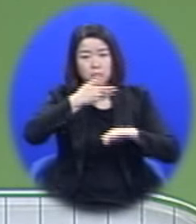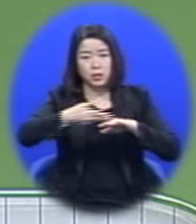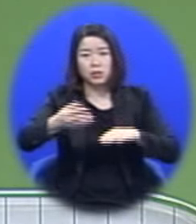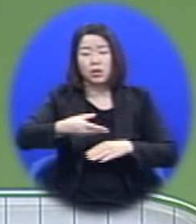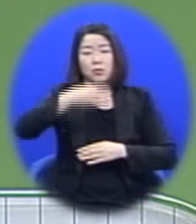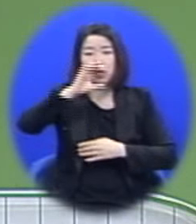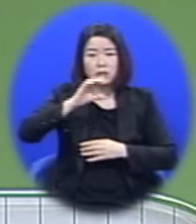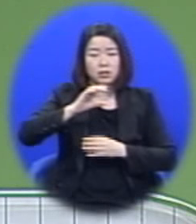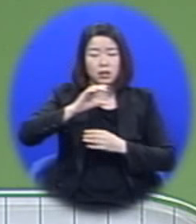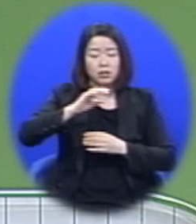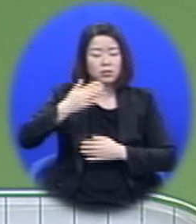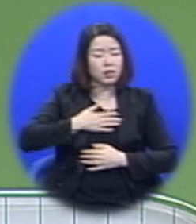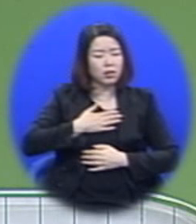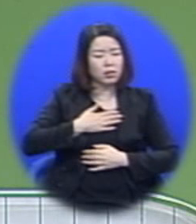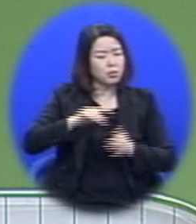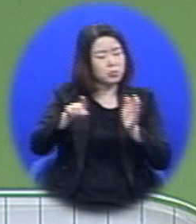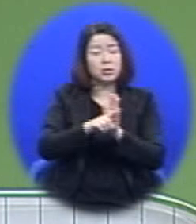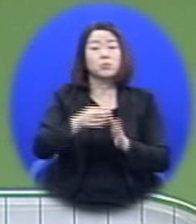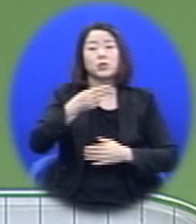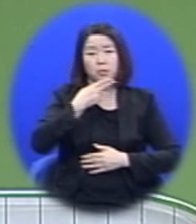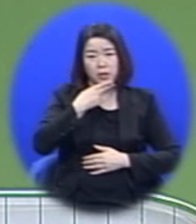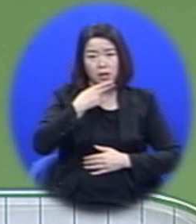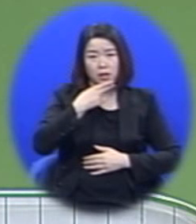내게는 없습니다.